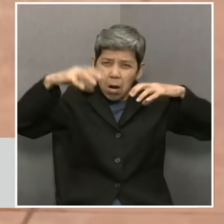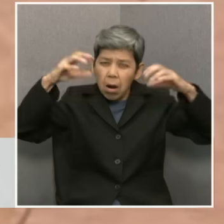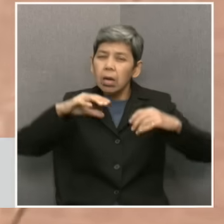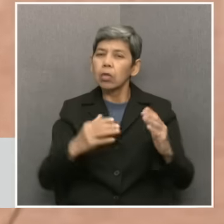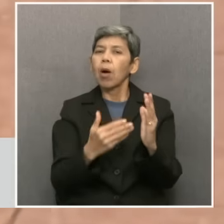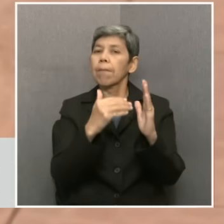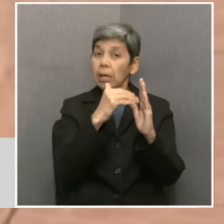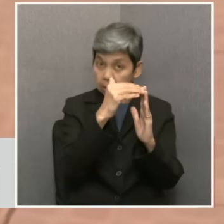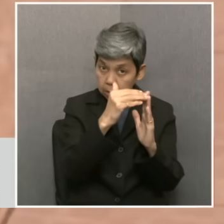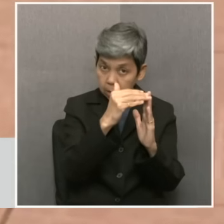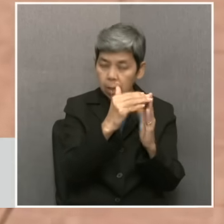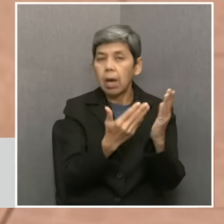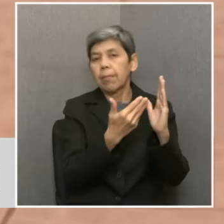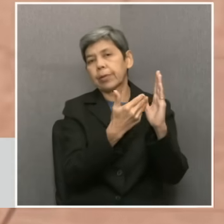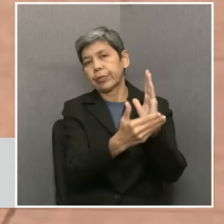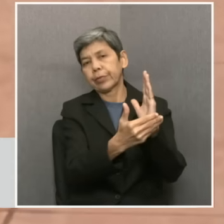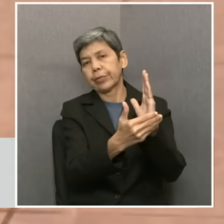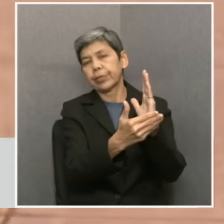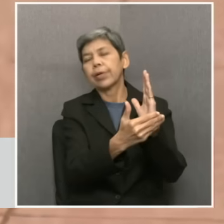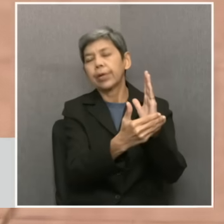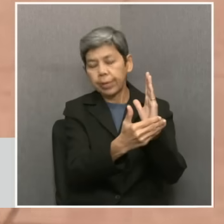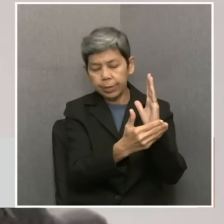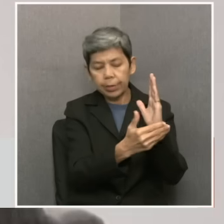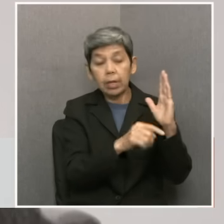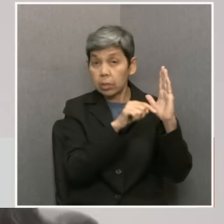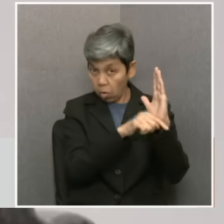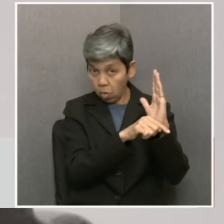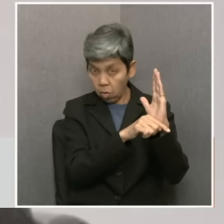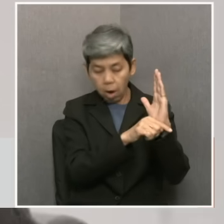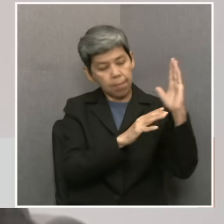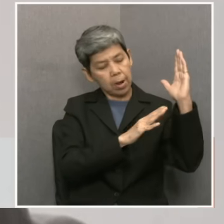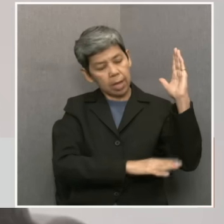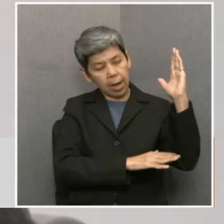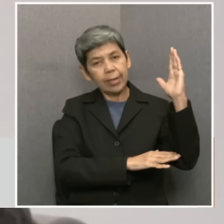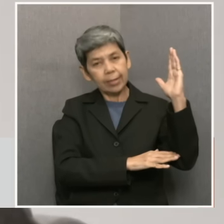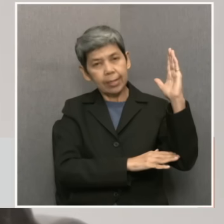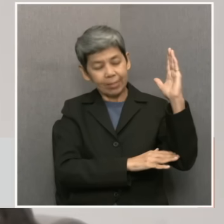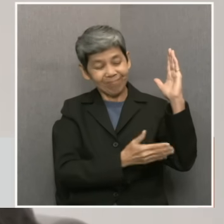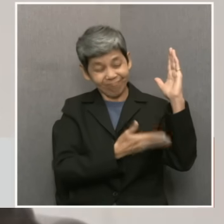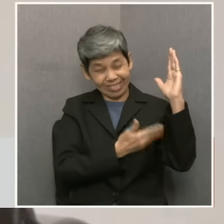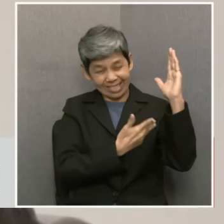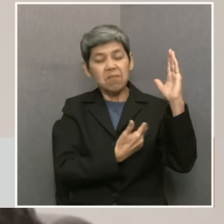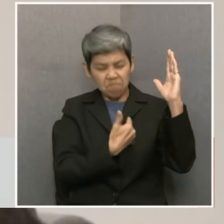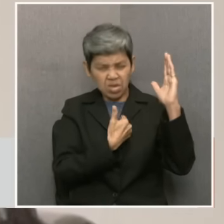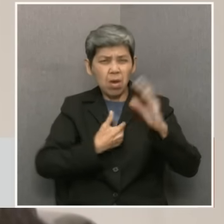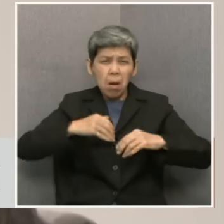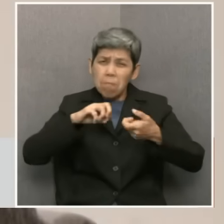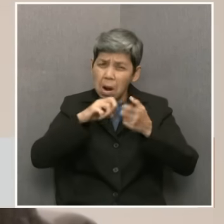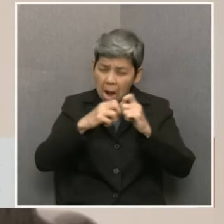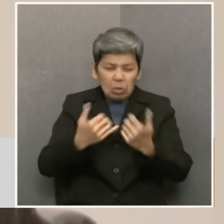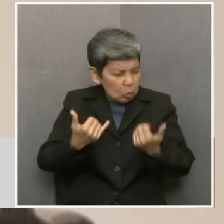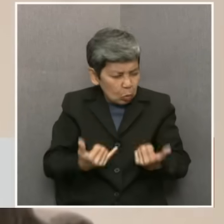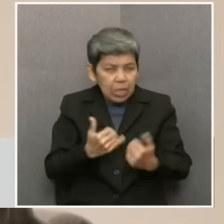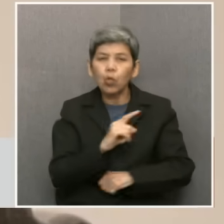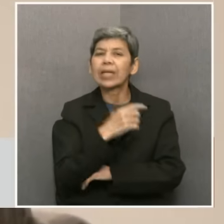ภาคเหนือภาคตะวันออกเฉียงเหนือภาคตะวันออกและภาคใต้ฝั่งตะวันตกและจะมีผลกระทบตั้งแต่วันนี้